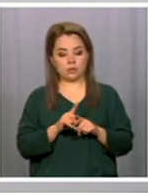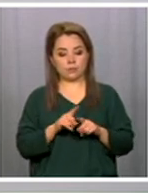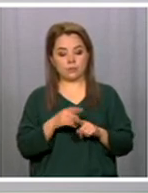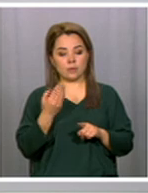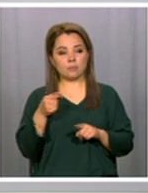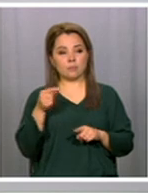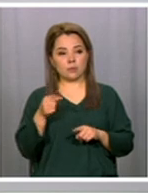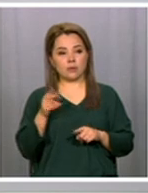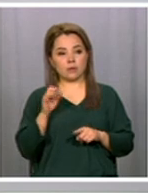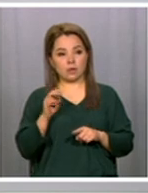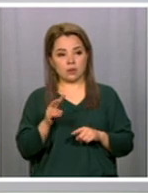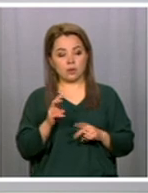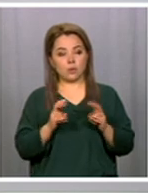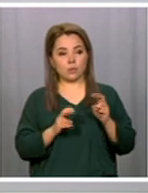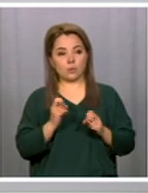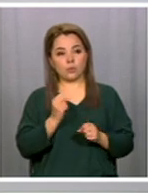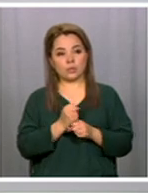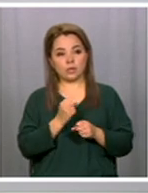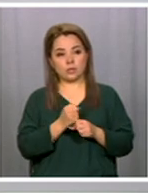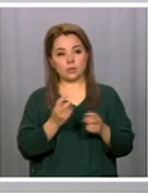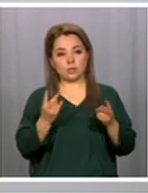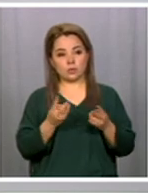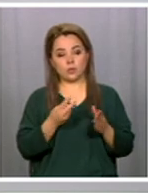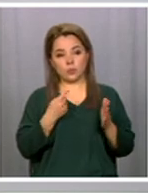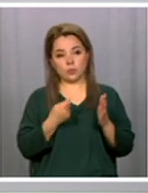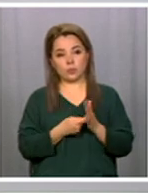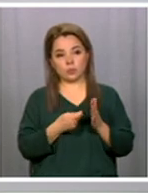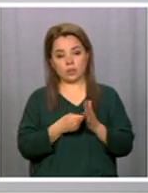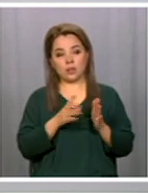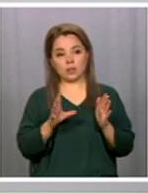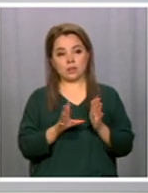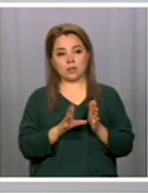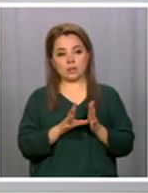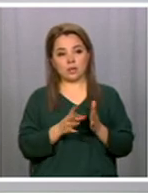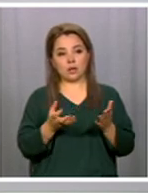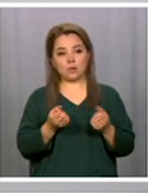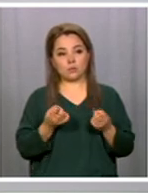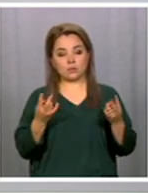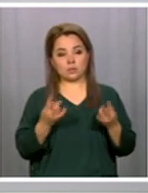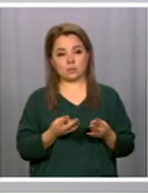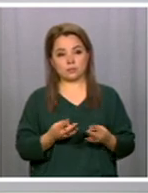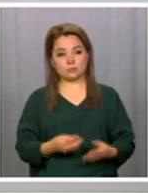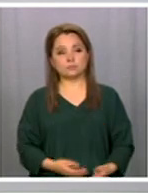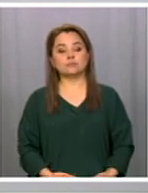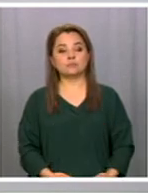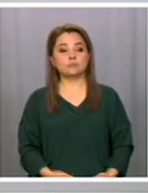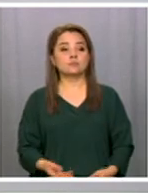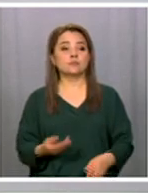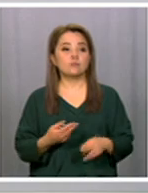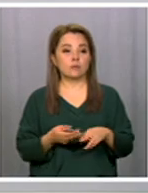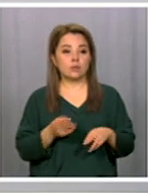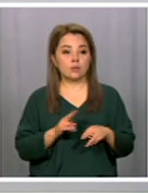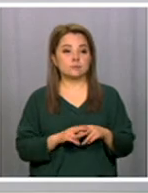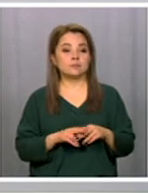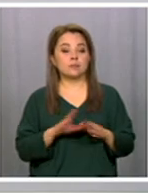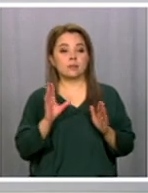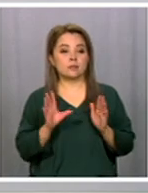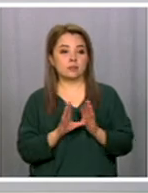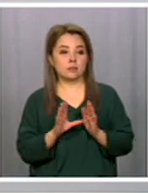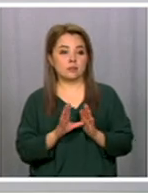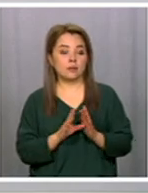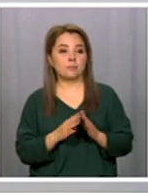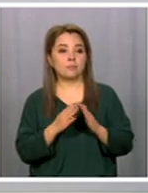1000 кал өндірушіден қорек ретінде энергияны алу қажет. Осылай энергиялық